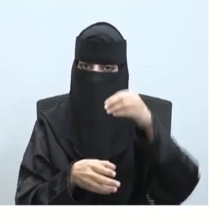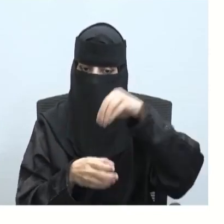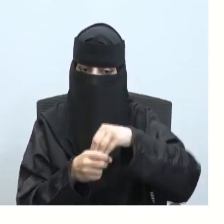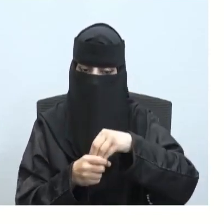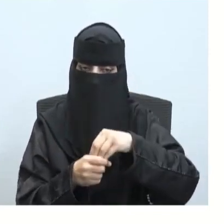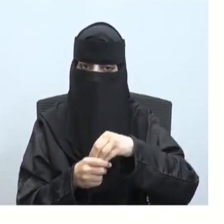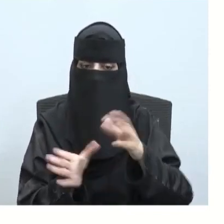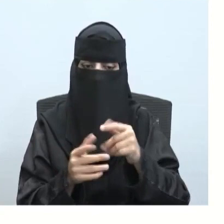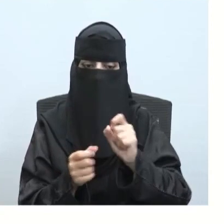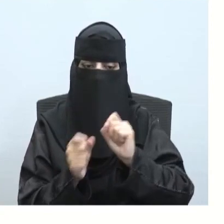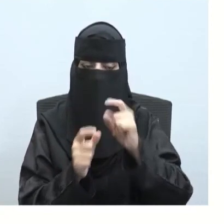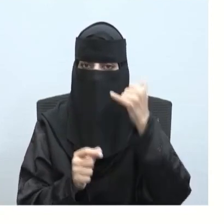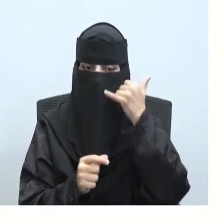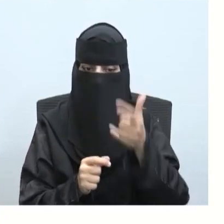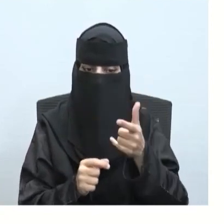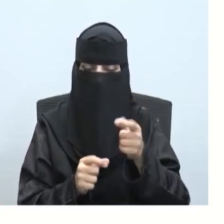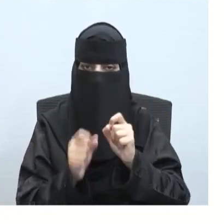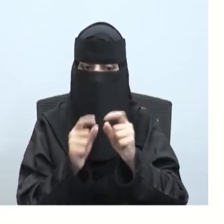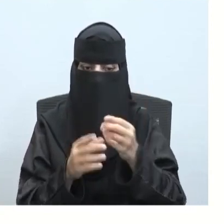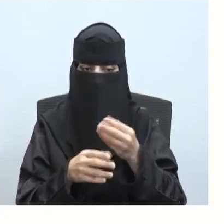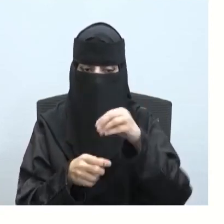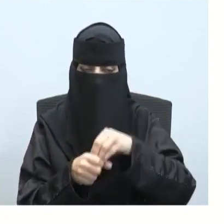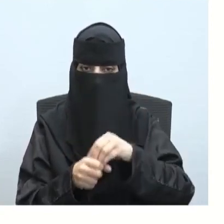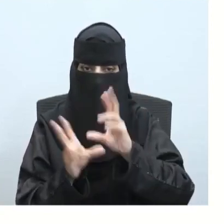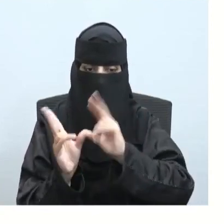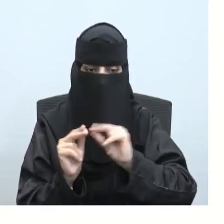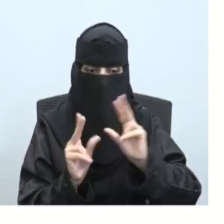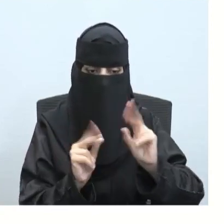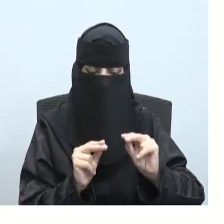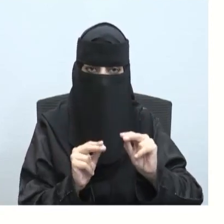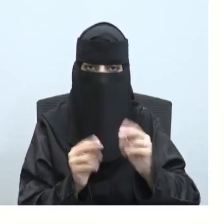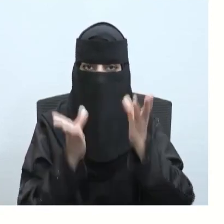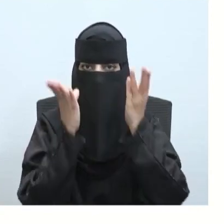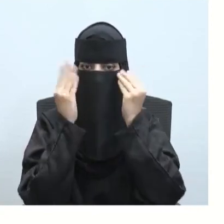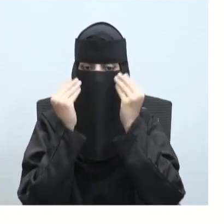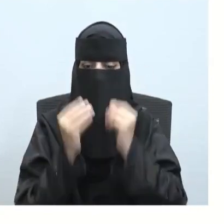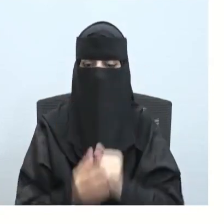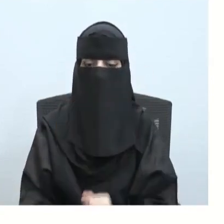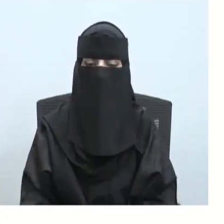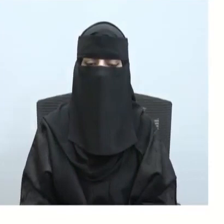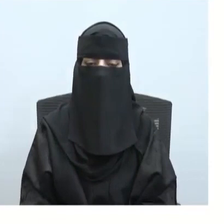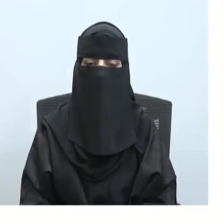أجهزة حاسب وغيرها من التقنيات التي تشبه تقنية المعلومات.